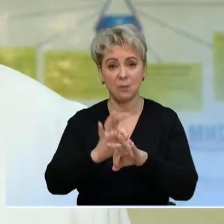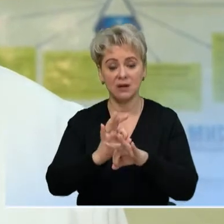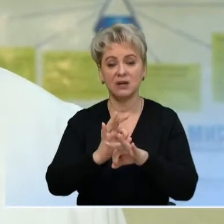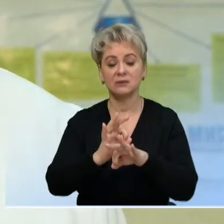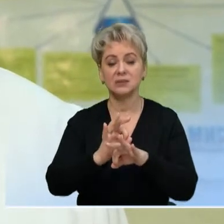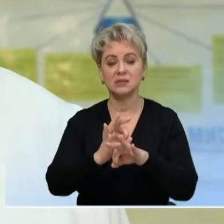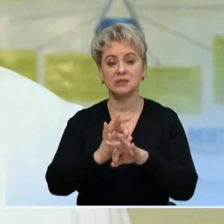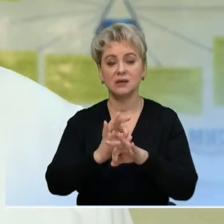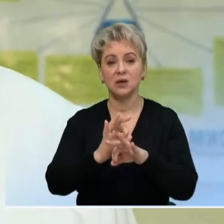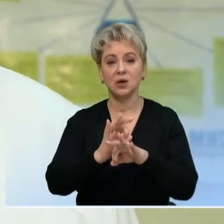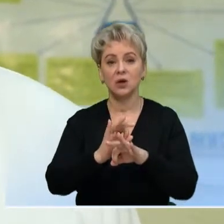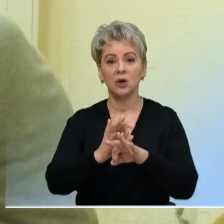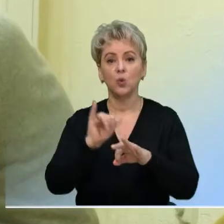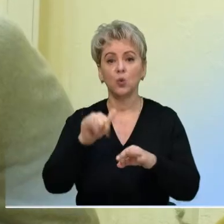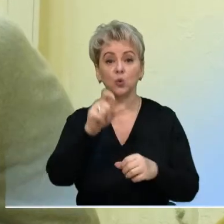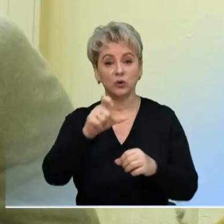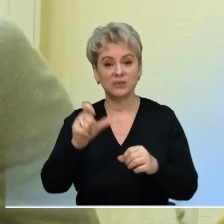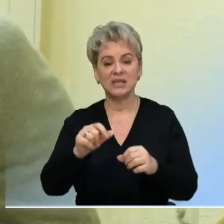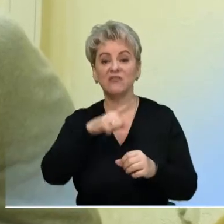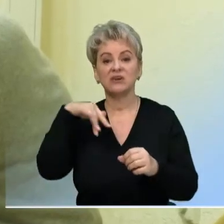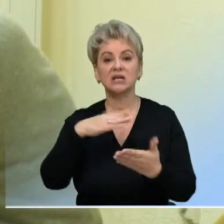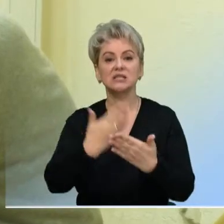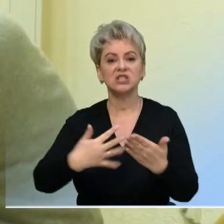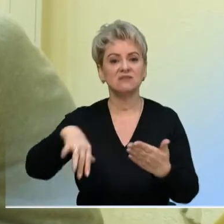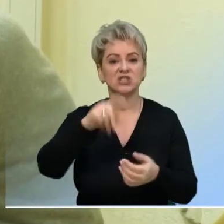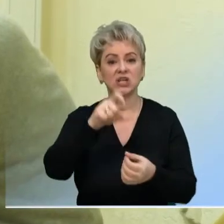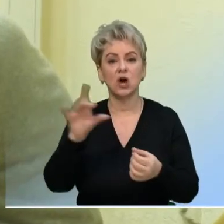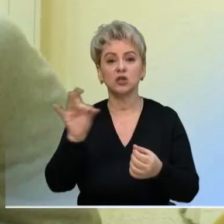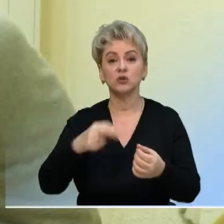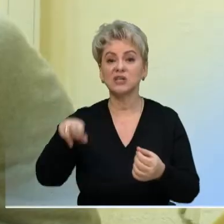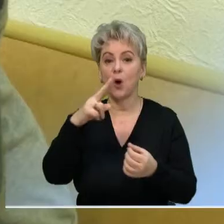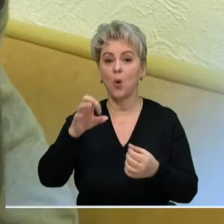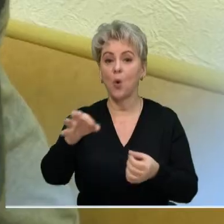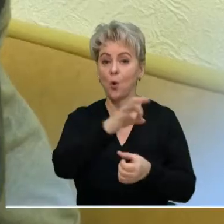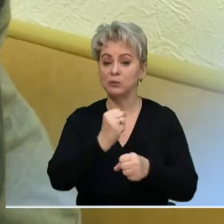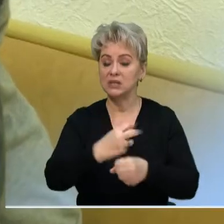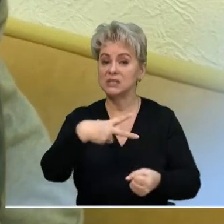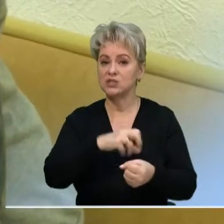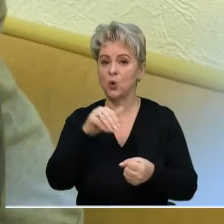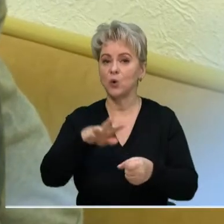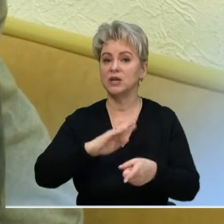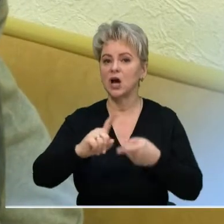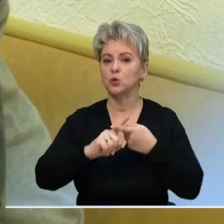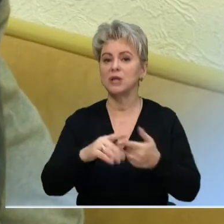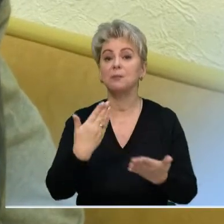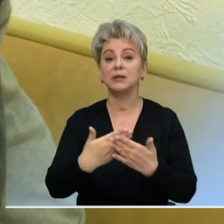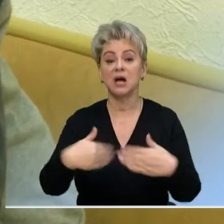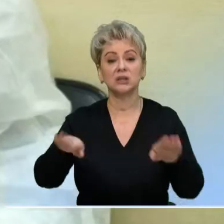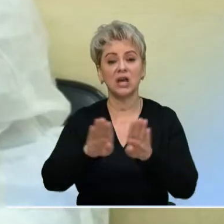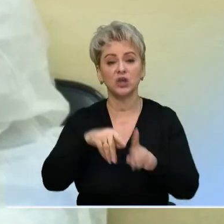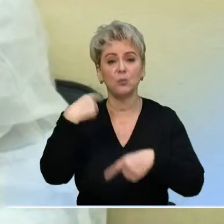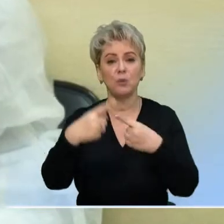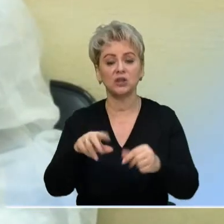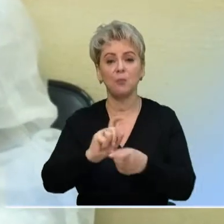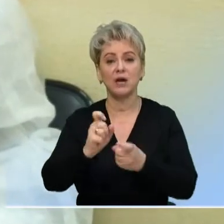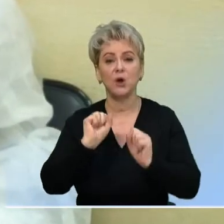заболеваемости у населения. Врачи рекомендуют всем жителям Ростовской области делать прививку от ковида. Предполагается, что такие методы